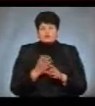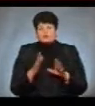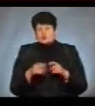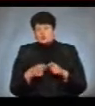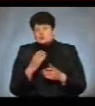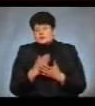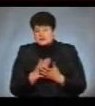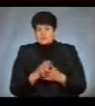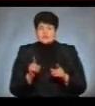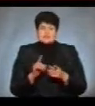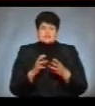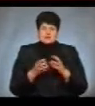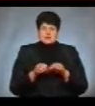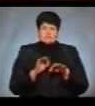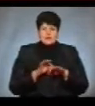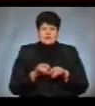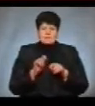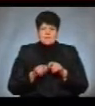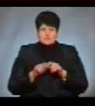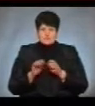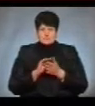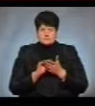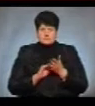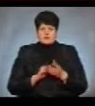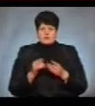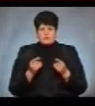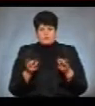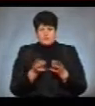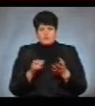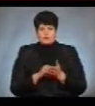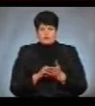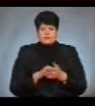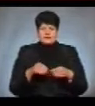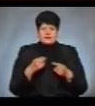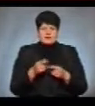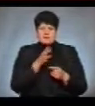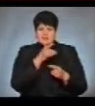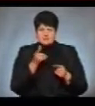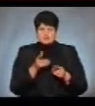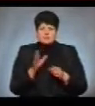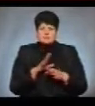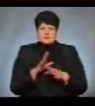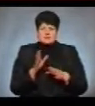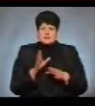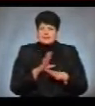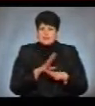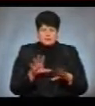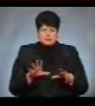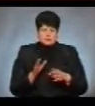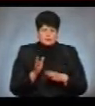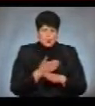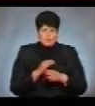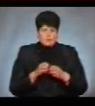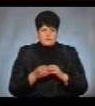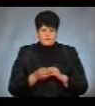і відповідно за результатами проведених перевірок складаються відповідні документи з наданням терміну щодо усунення цих недоліків. Тобто двічі на рік, можемо